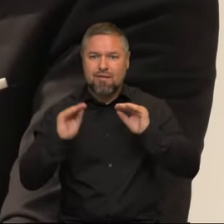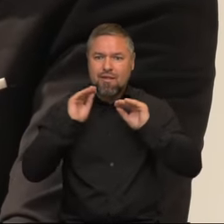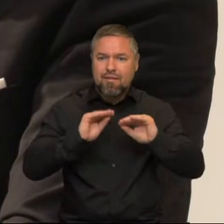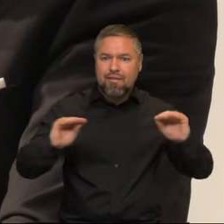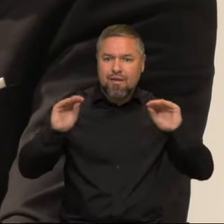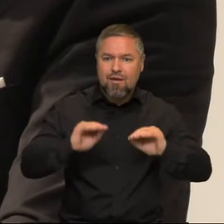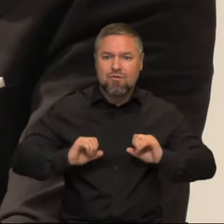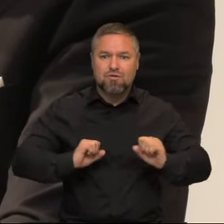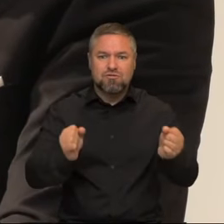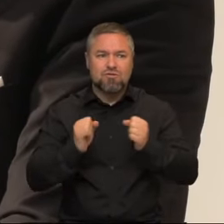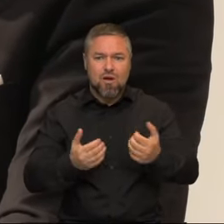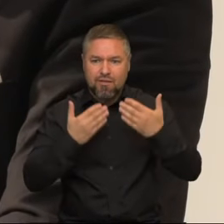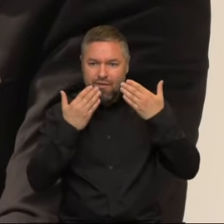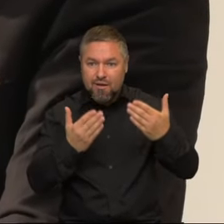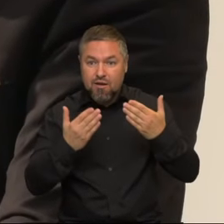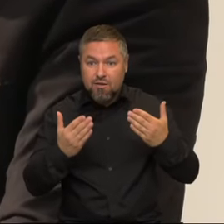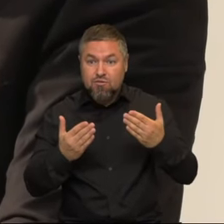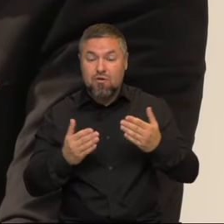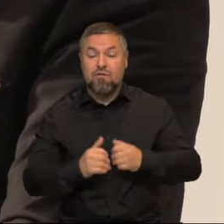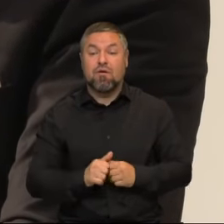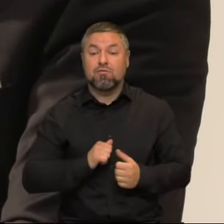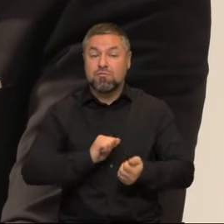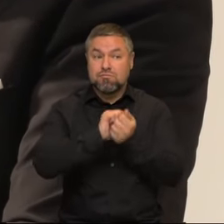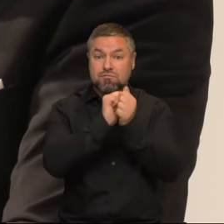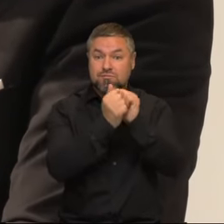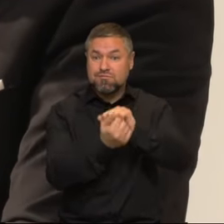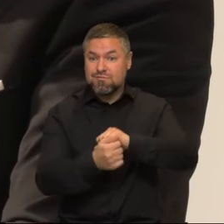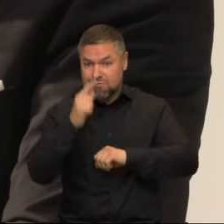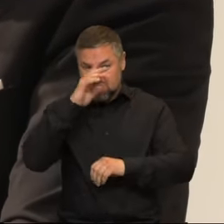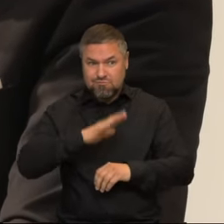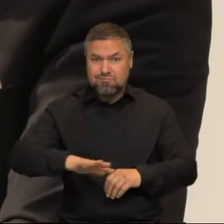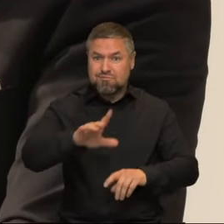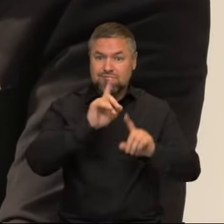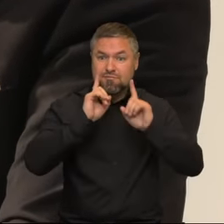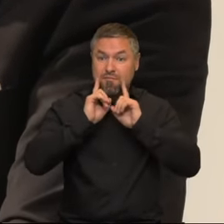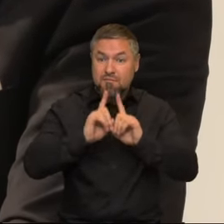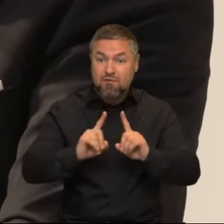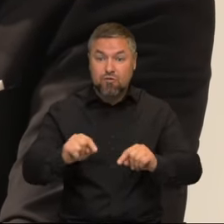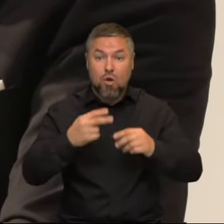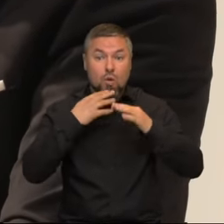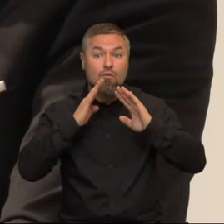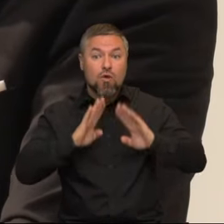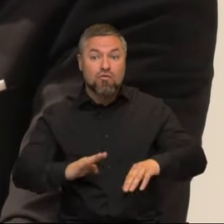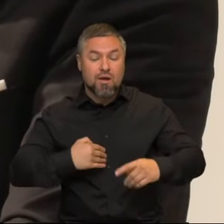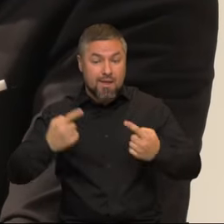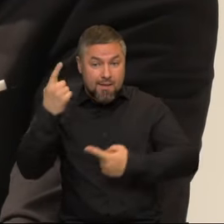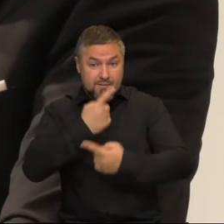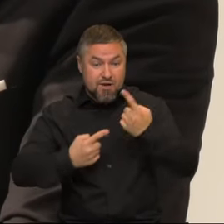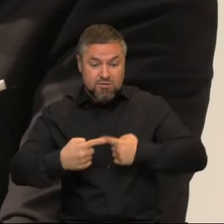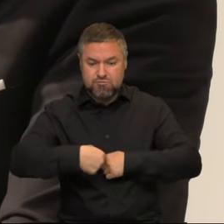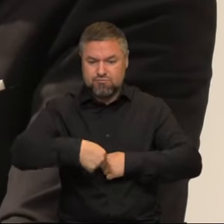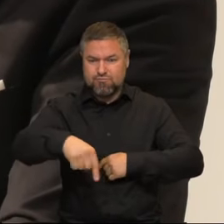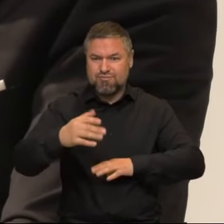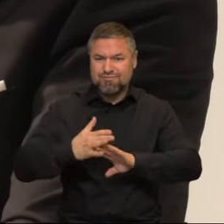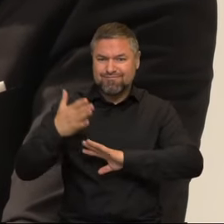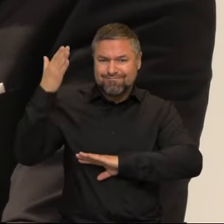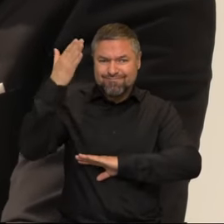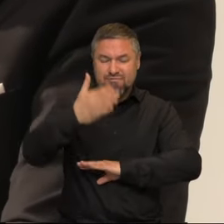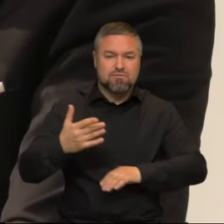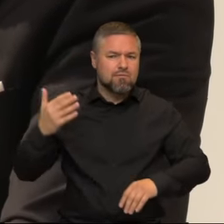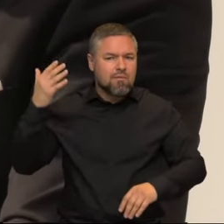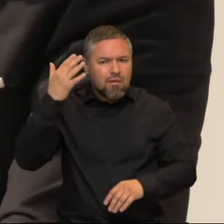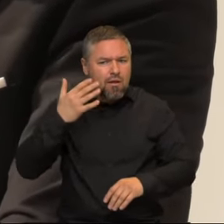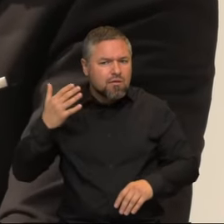i działalności naukowej do zmieniającej się rzeczywistości. To pozwala nam myśleć o najbliższej przyszłości z